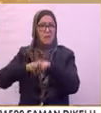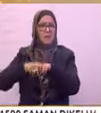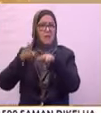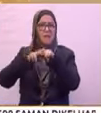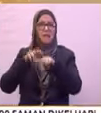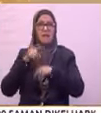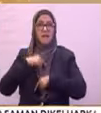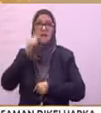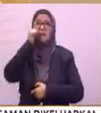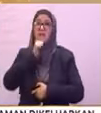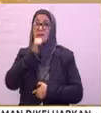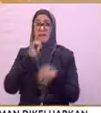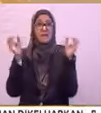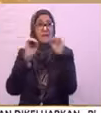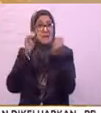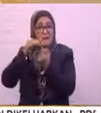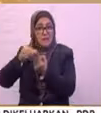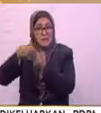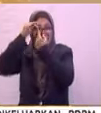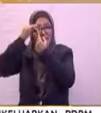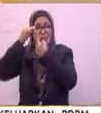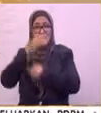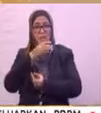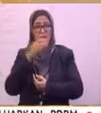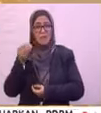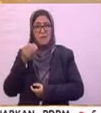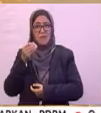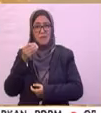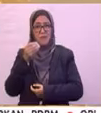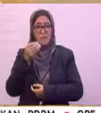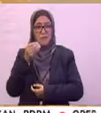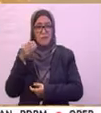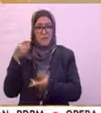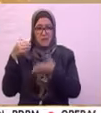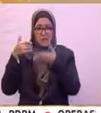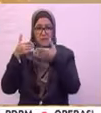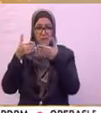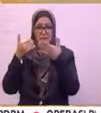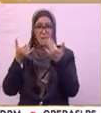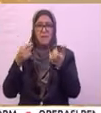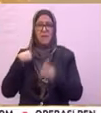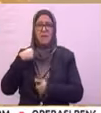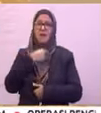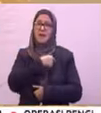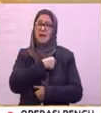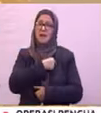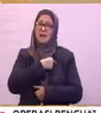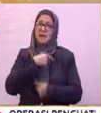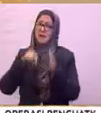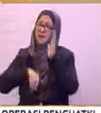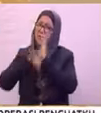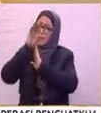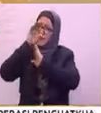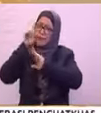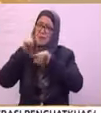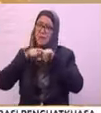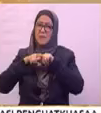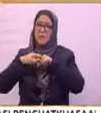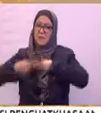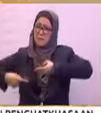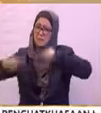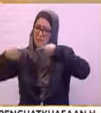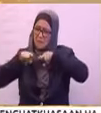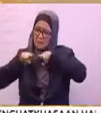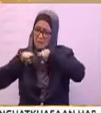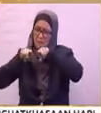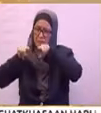kecualian. Semasa ini juga sebab kita dah lebih pada bersaing dengan kaum lelaki. Nampaknya kita